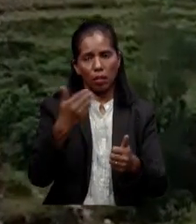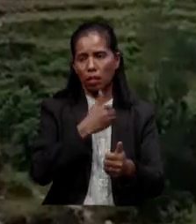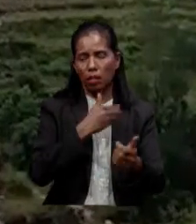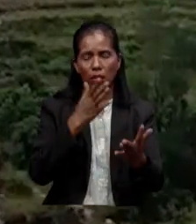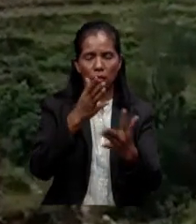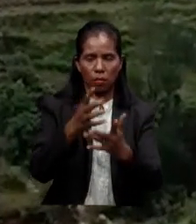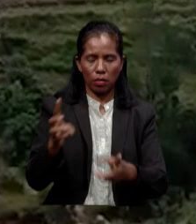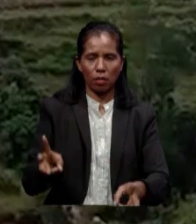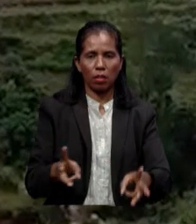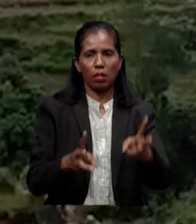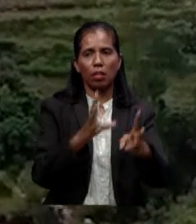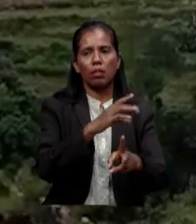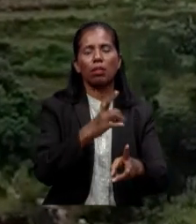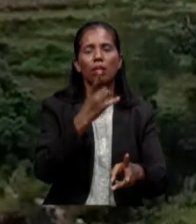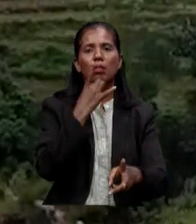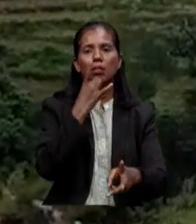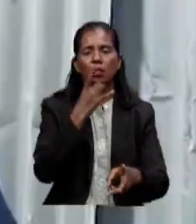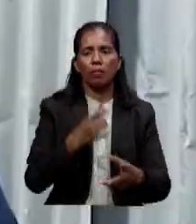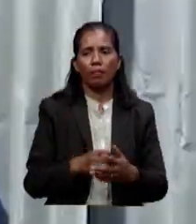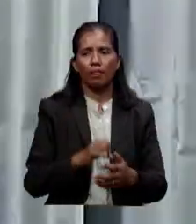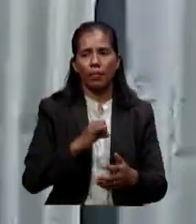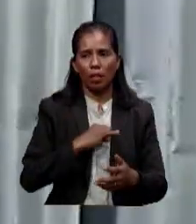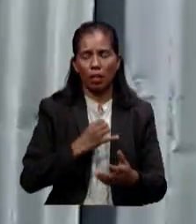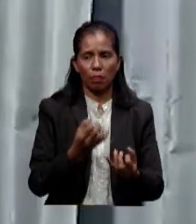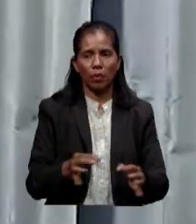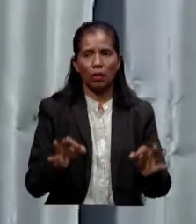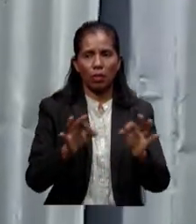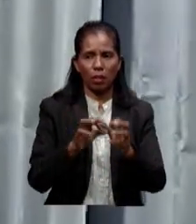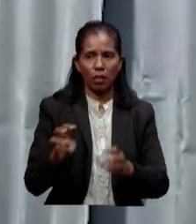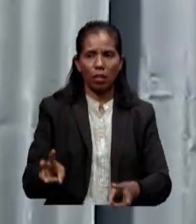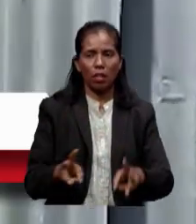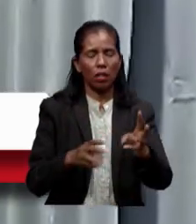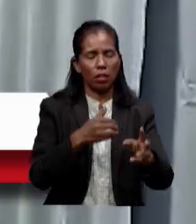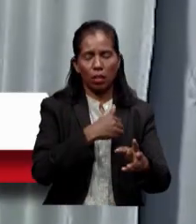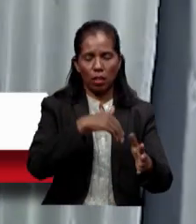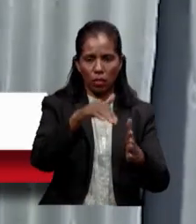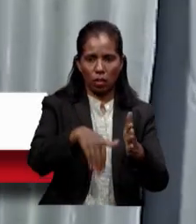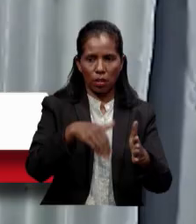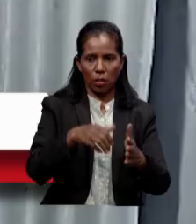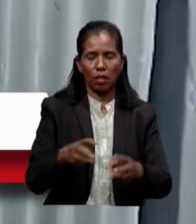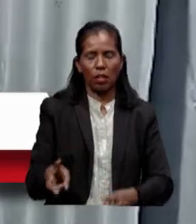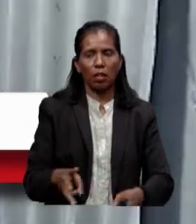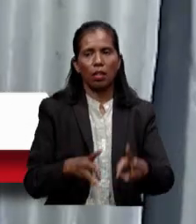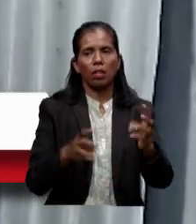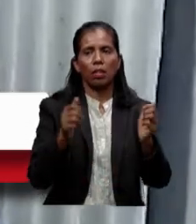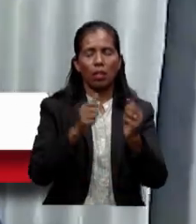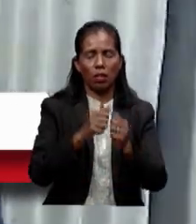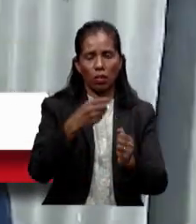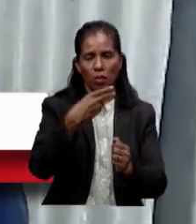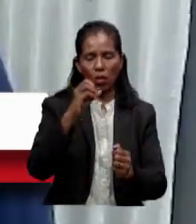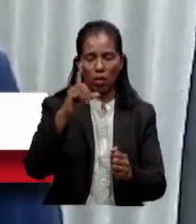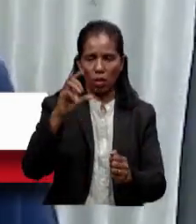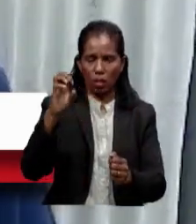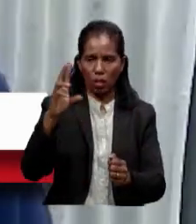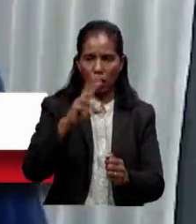ba estrada no eletricidade. Hau si prioridade dalan siran be sedauk ke. Hanesa, dalan siran nebe Hoholeten nian ba area